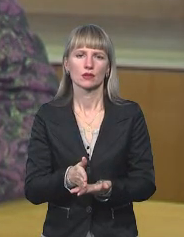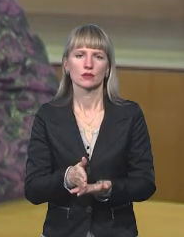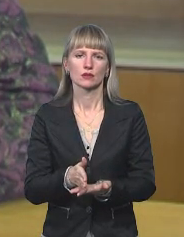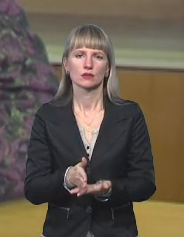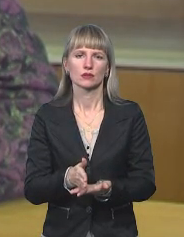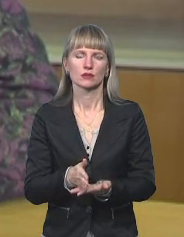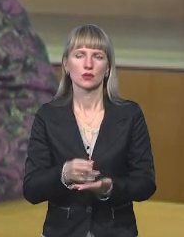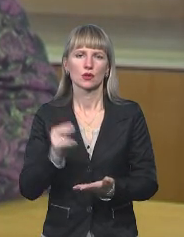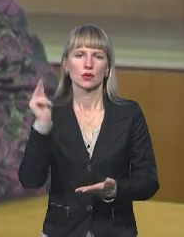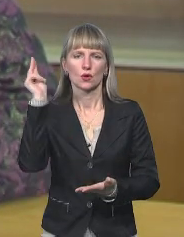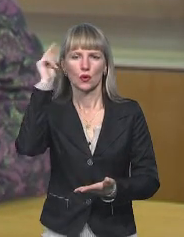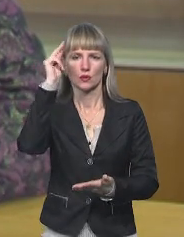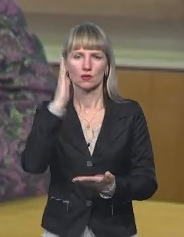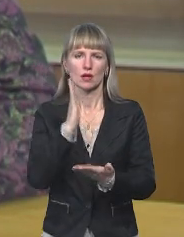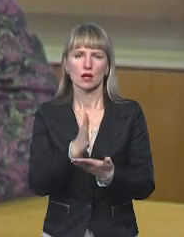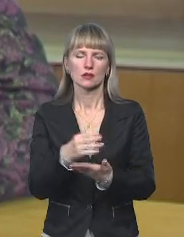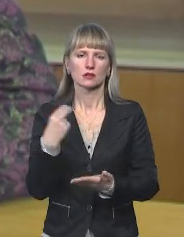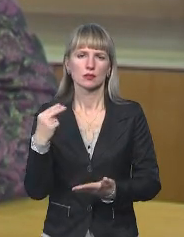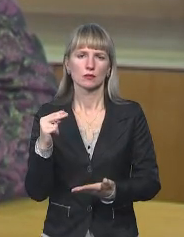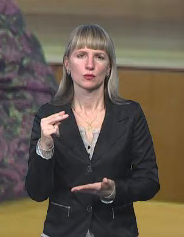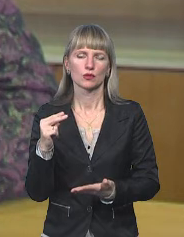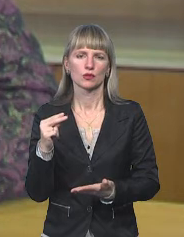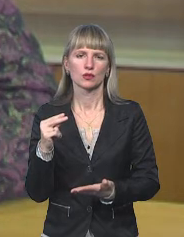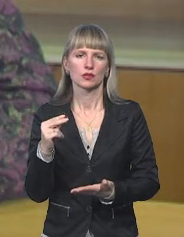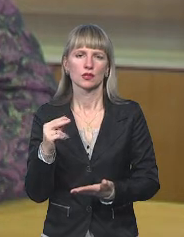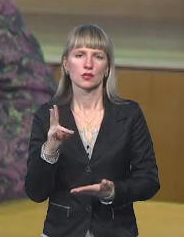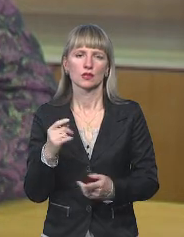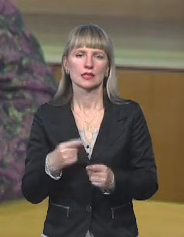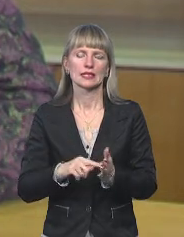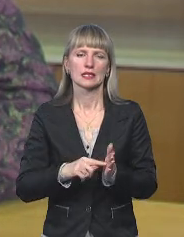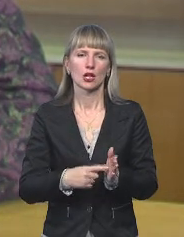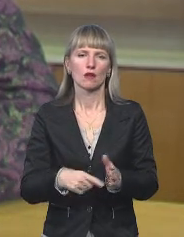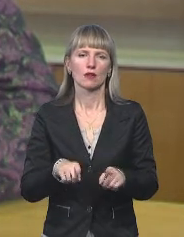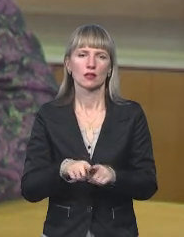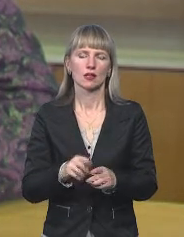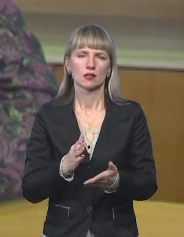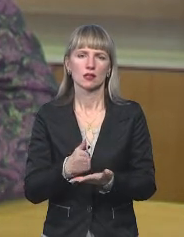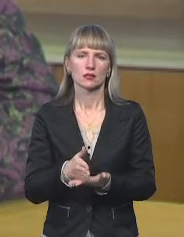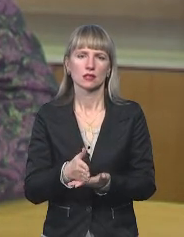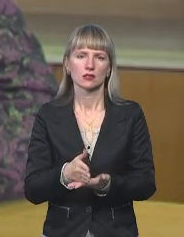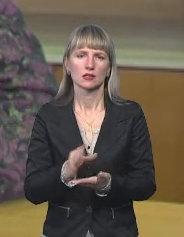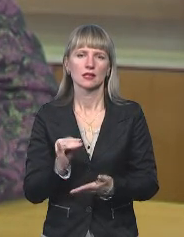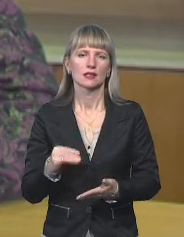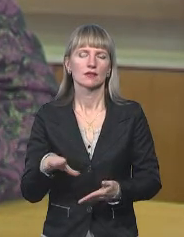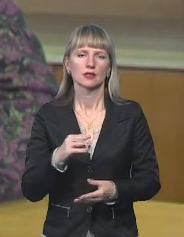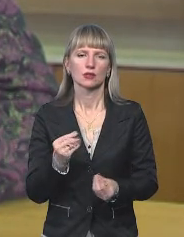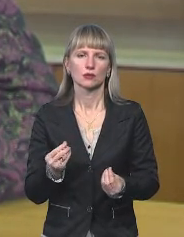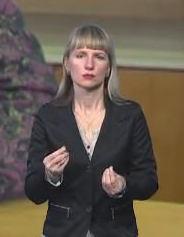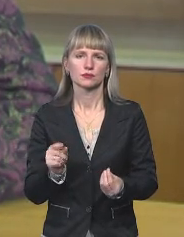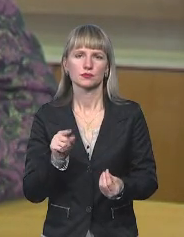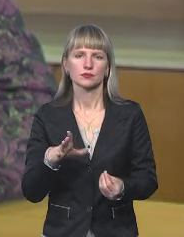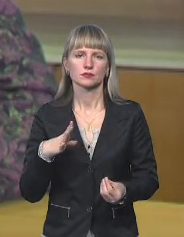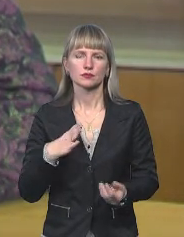освітньої галузі міста Запоріжжя. Звичайно, це цільове таке назначення, і всі кошти, вони